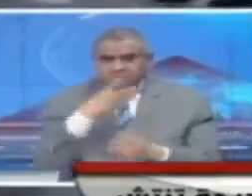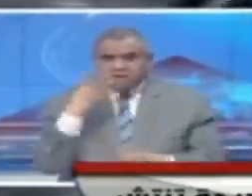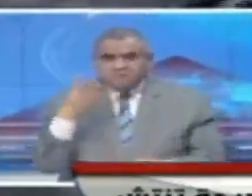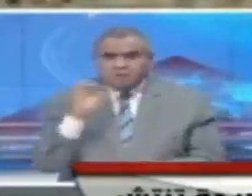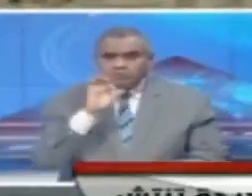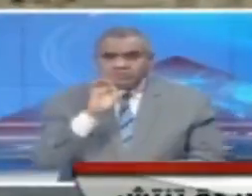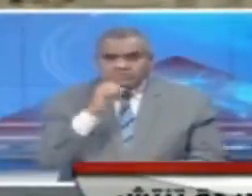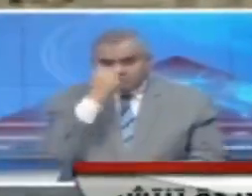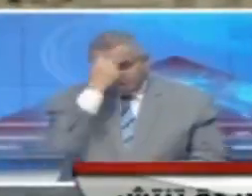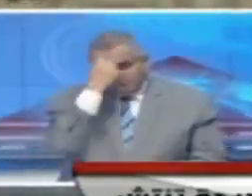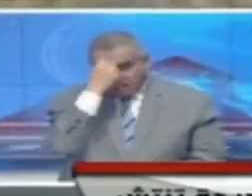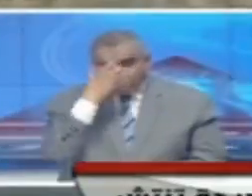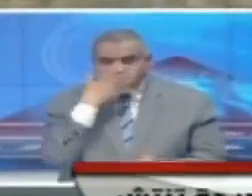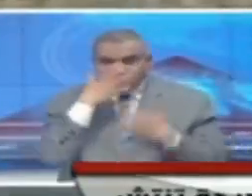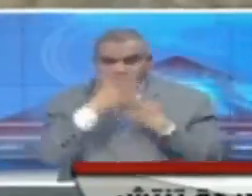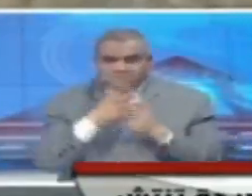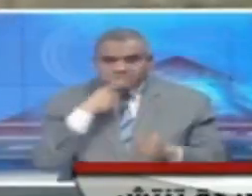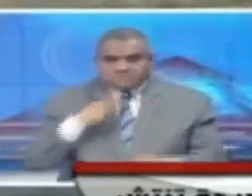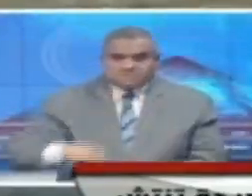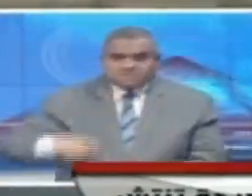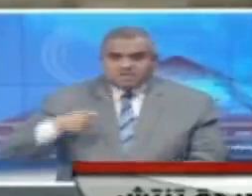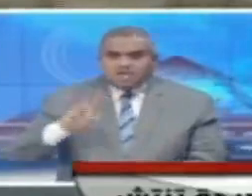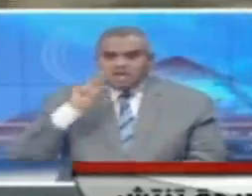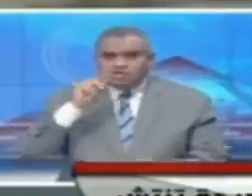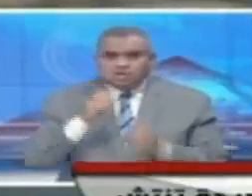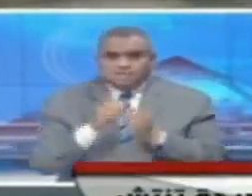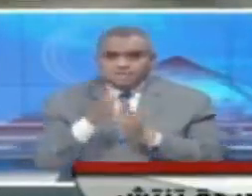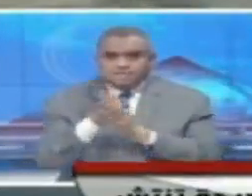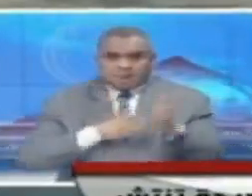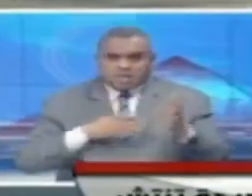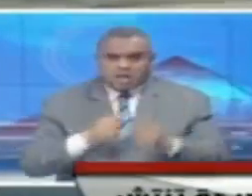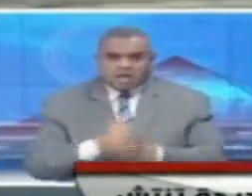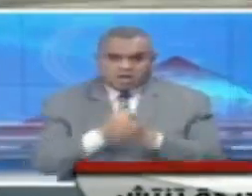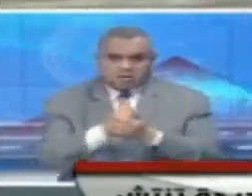مشروعا بتكلفة 20 مليار جنيه.